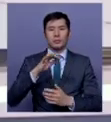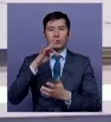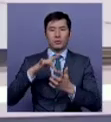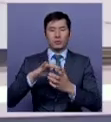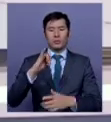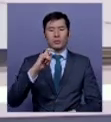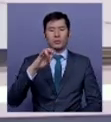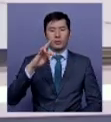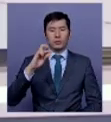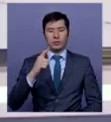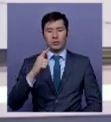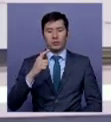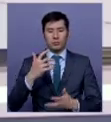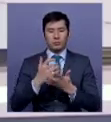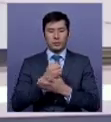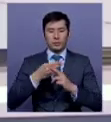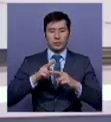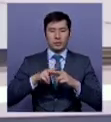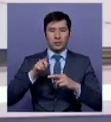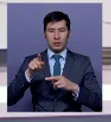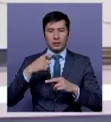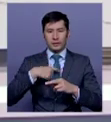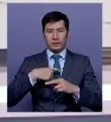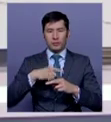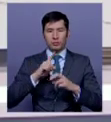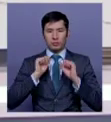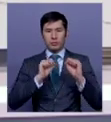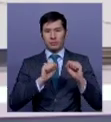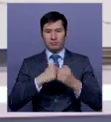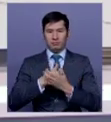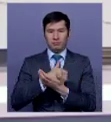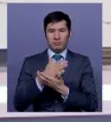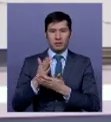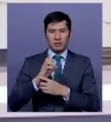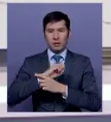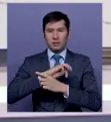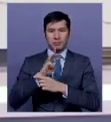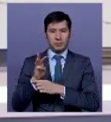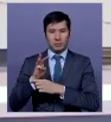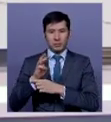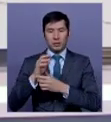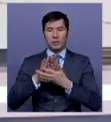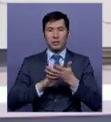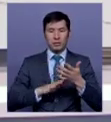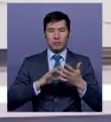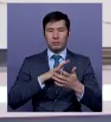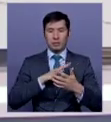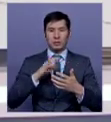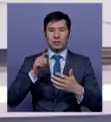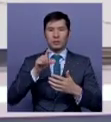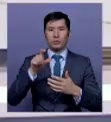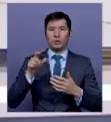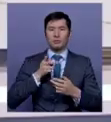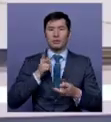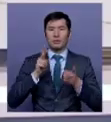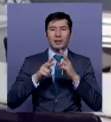дертке шалдықты. Содан кейін оқытып, қауіпсіздікті күшейтіп, қажетті материалды құралдармен қамтамасыз еткен соң, дәрігерлер арасында шалдыққандар саны